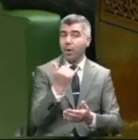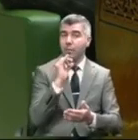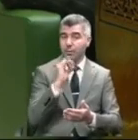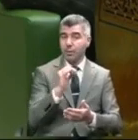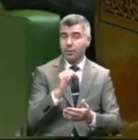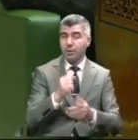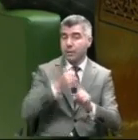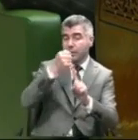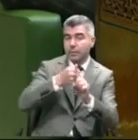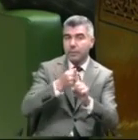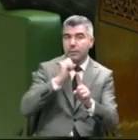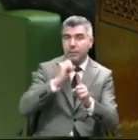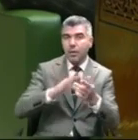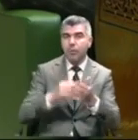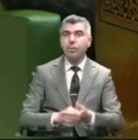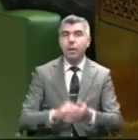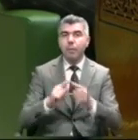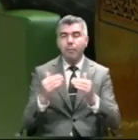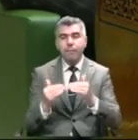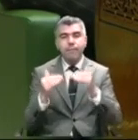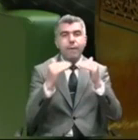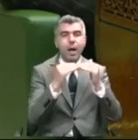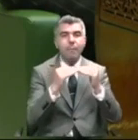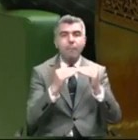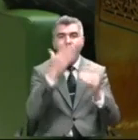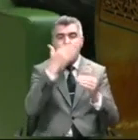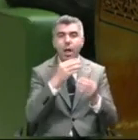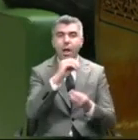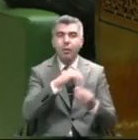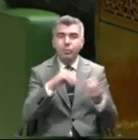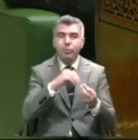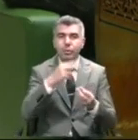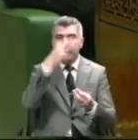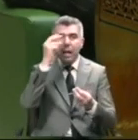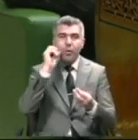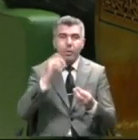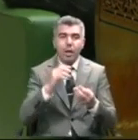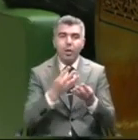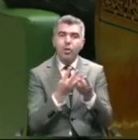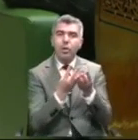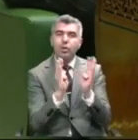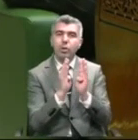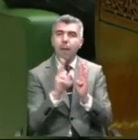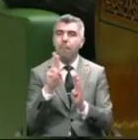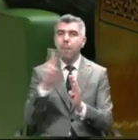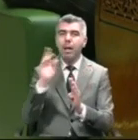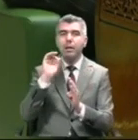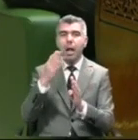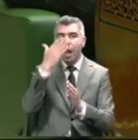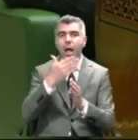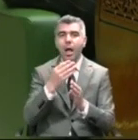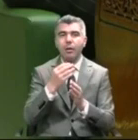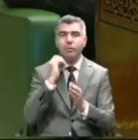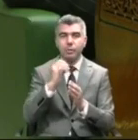التي تقومون بها على مستوى التنسيق مع السلطات السعوديه والمجهودات التي قامت بها اللجنه الملكيه للحج لتحضير موسم